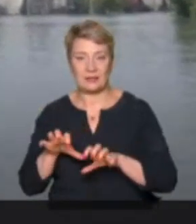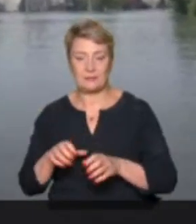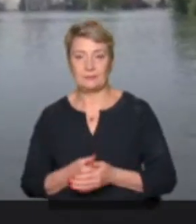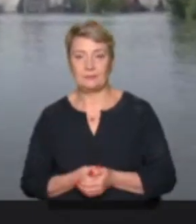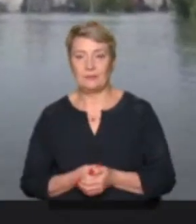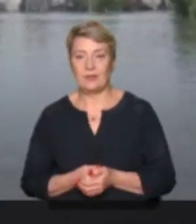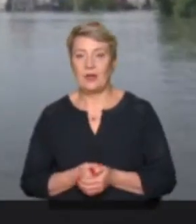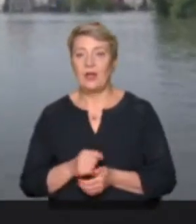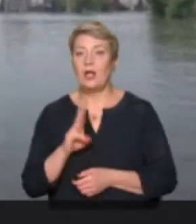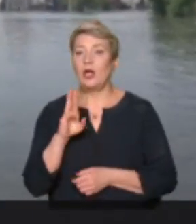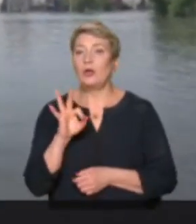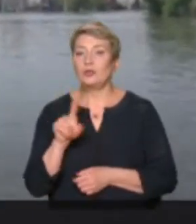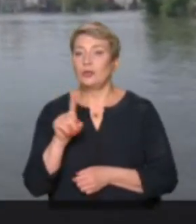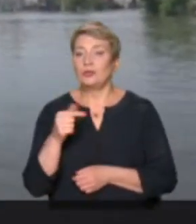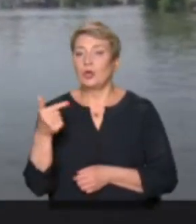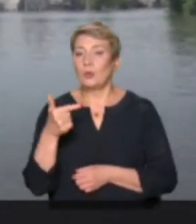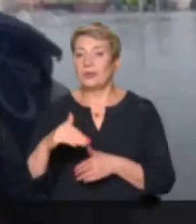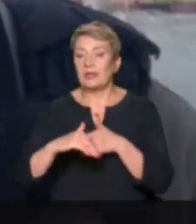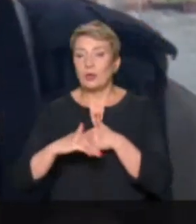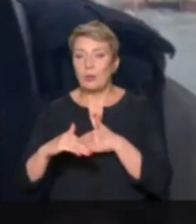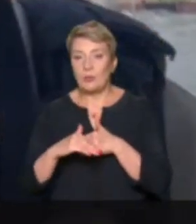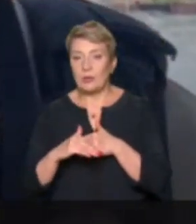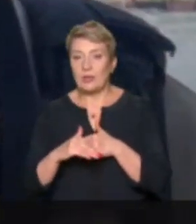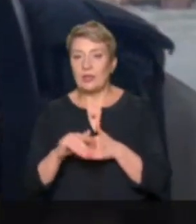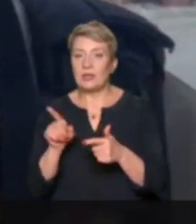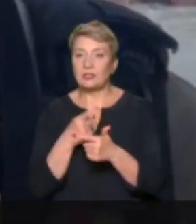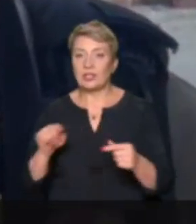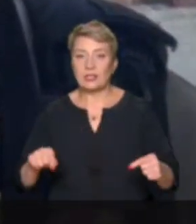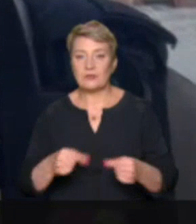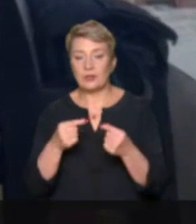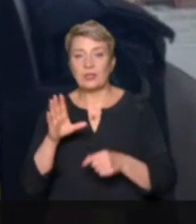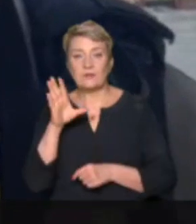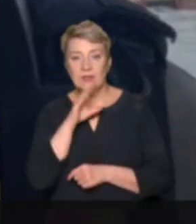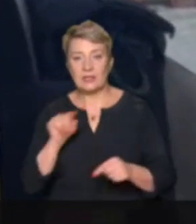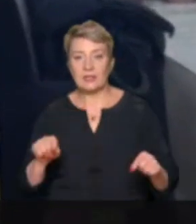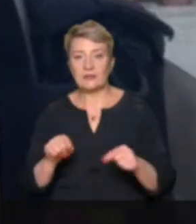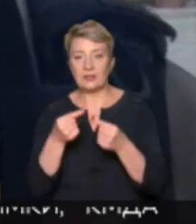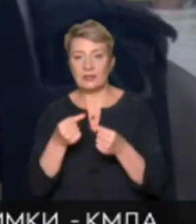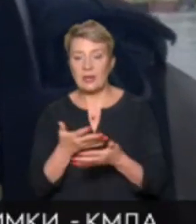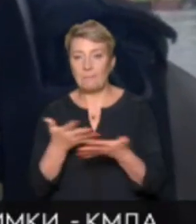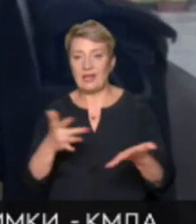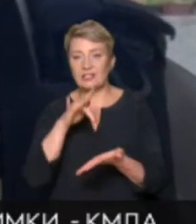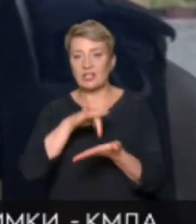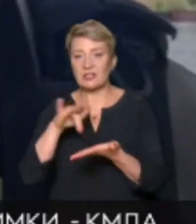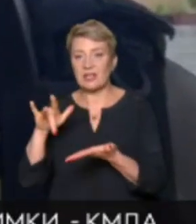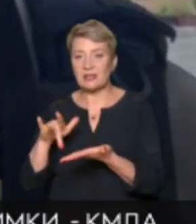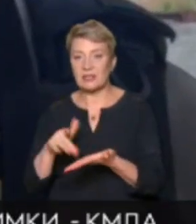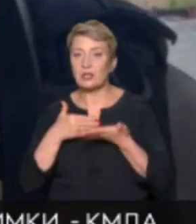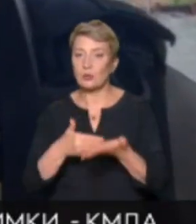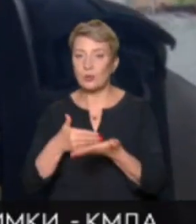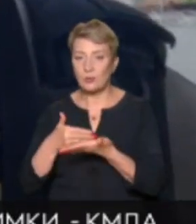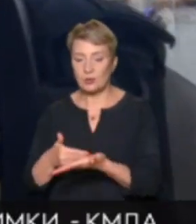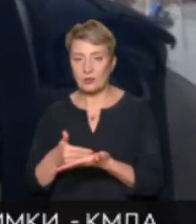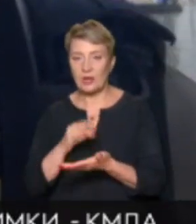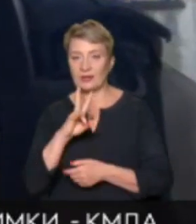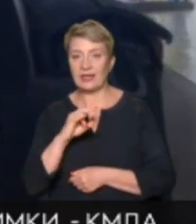Що з гуманітарною допомогою, чи створені, встигли вже створити більше центрів по наданню допомоги? І, власне,